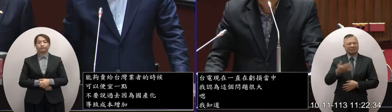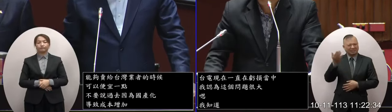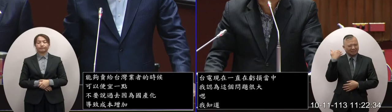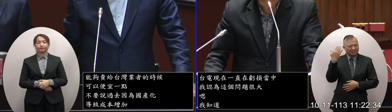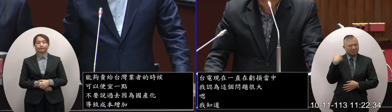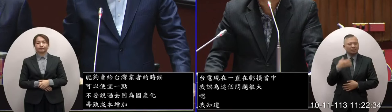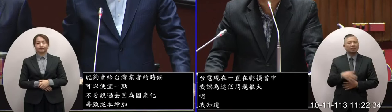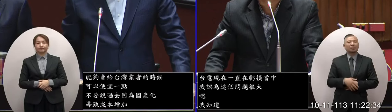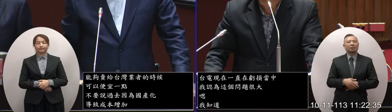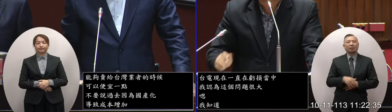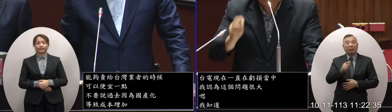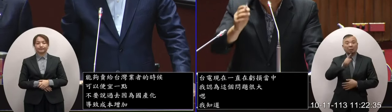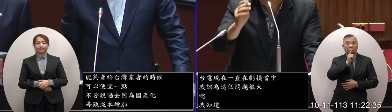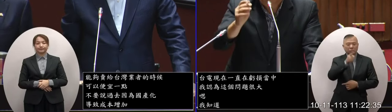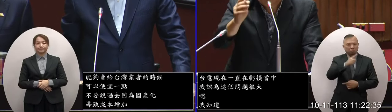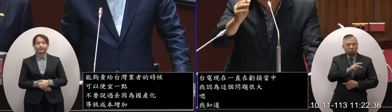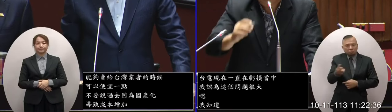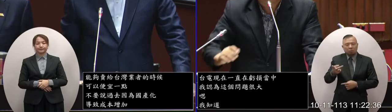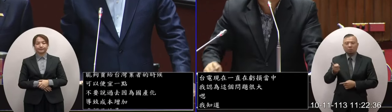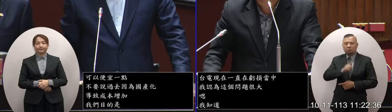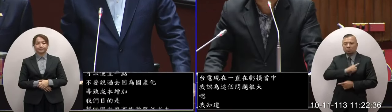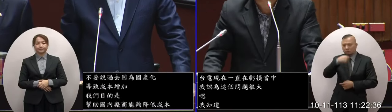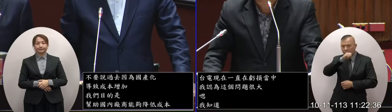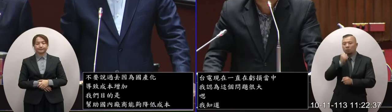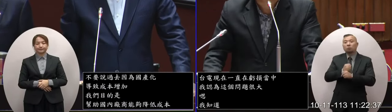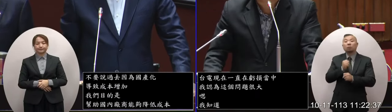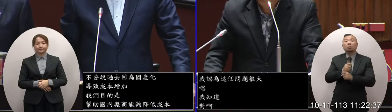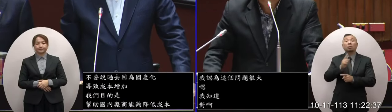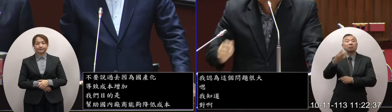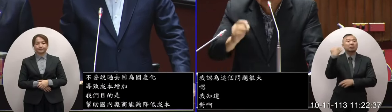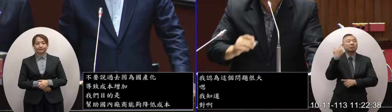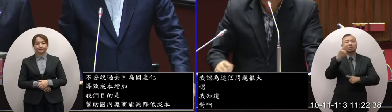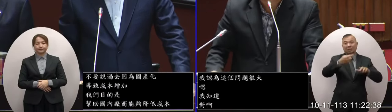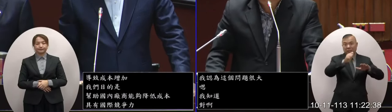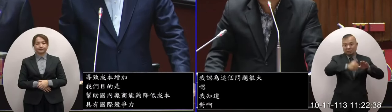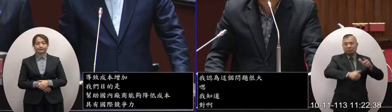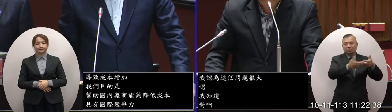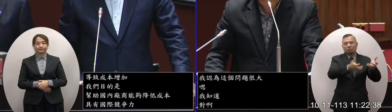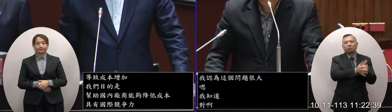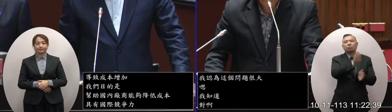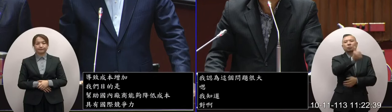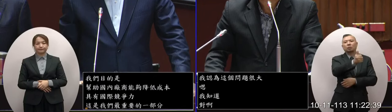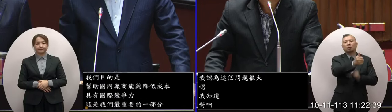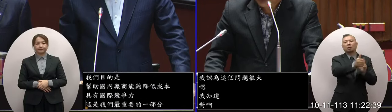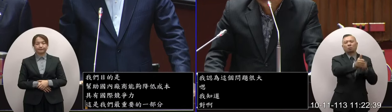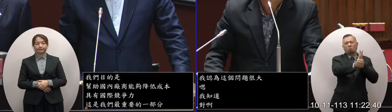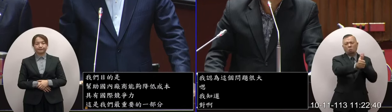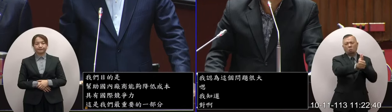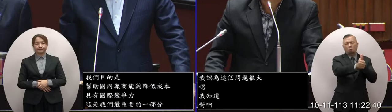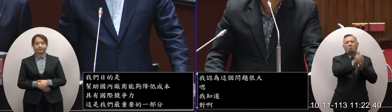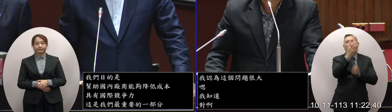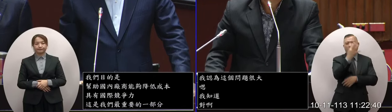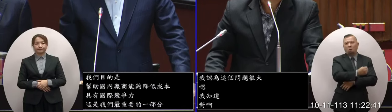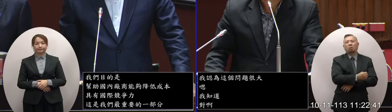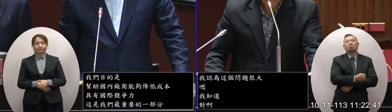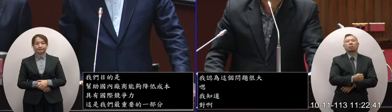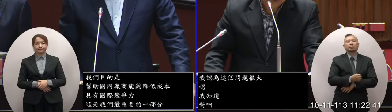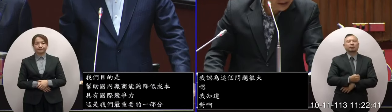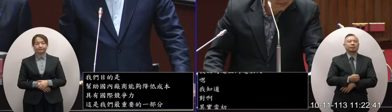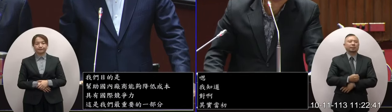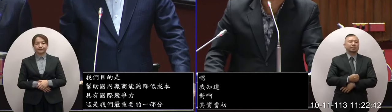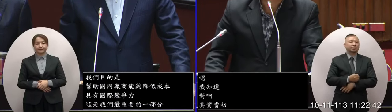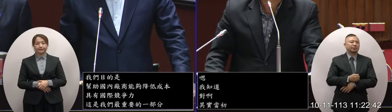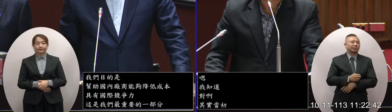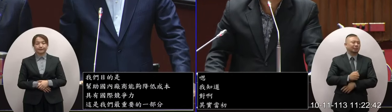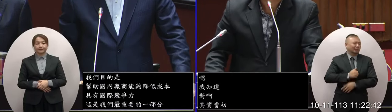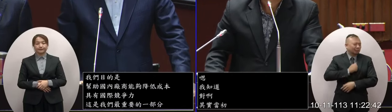初哈、哦，他说要国产化，我问过以前那个沈荣津沈部长，我问过他好几次，讲实在话了，我